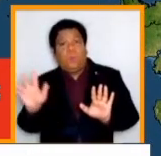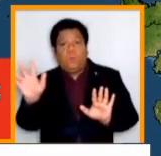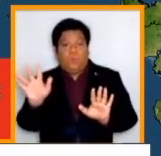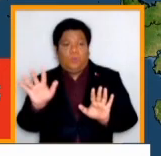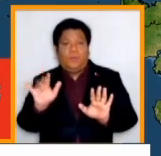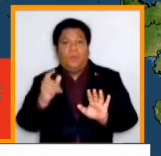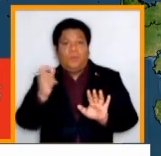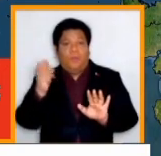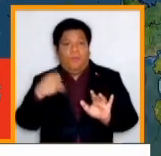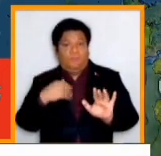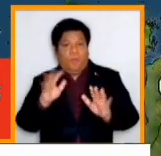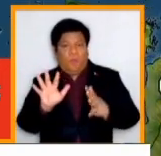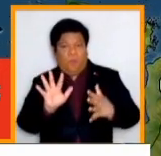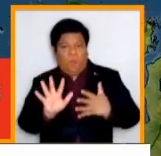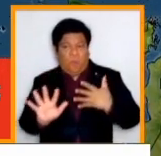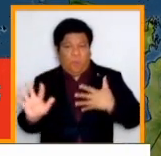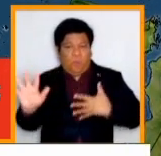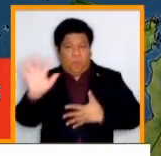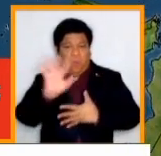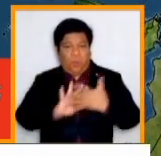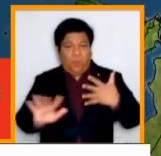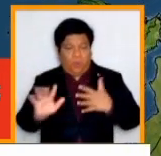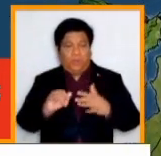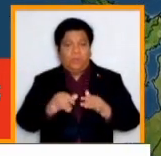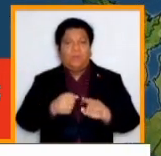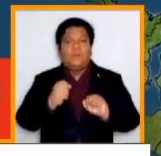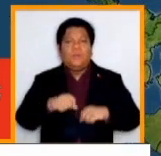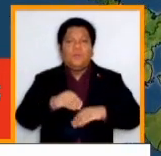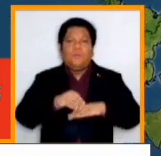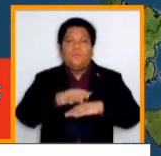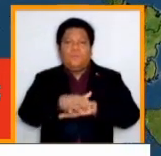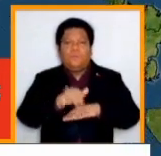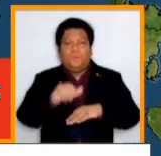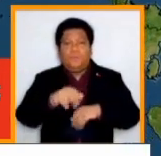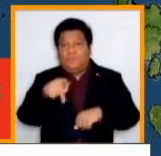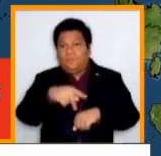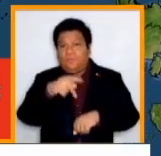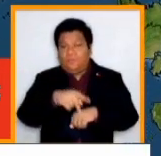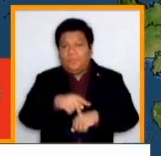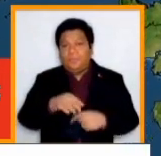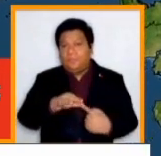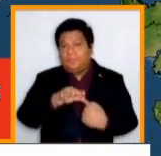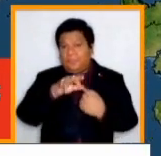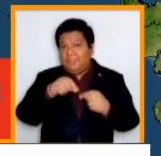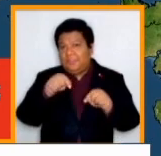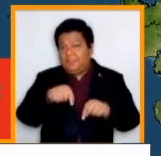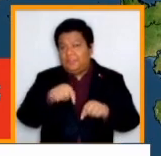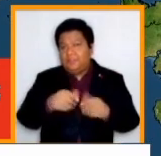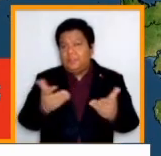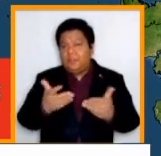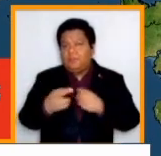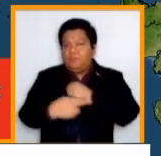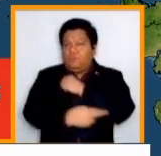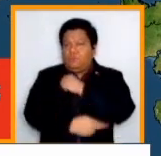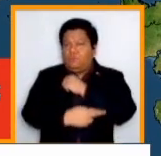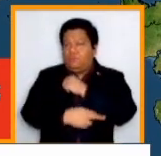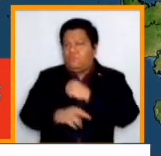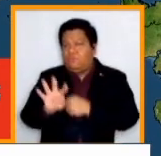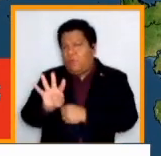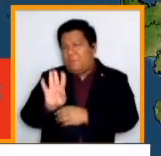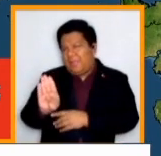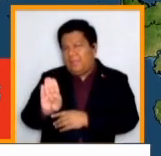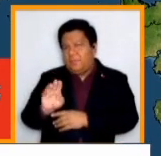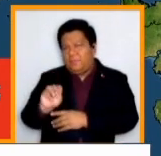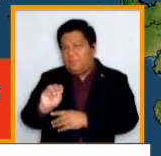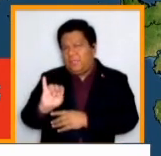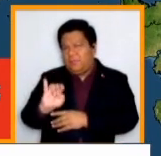ay inaasahan pa rin makakapekto sa ilang bahagi ng ating bansa, particular na dito sa may bandang Mimaropa region. Kaya ngayon pa lang inaabiso natin yung mga kababayan